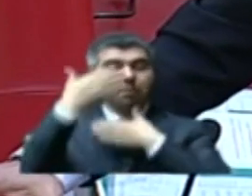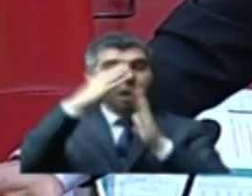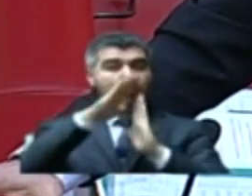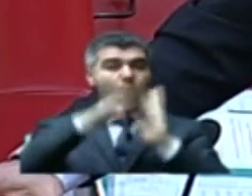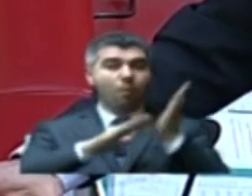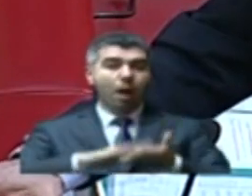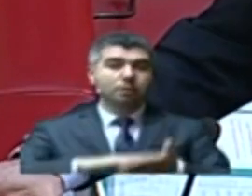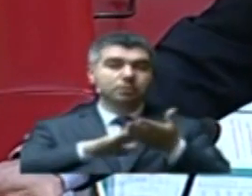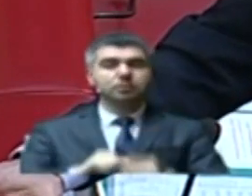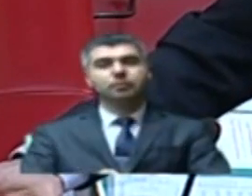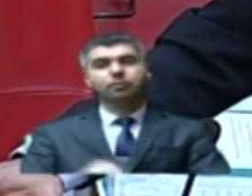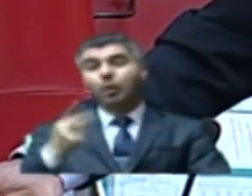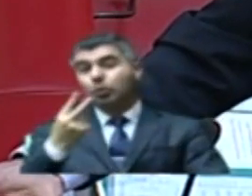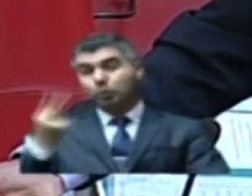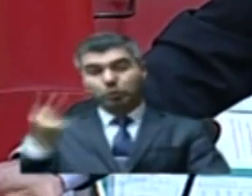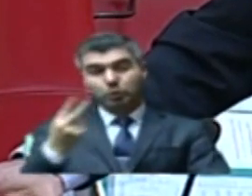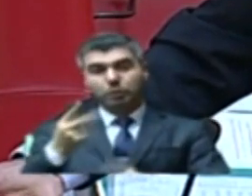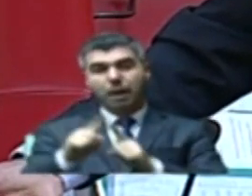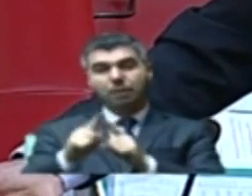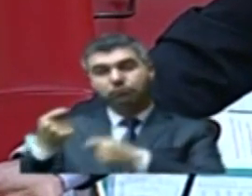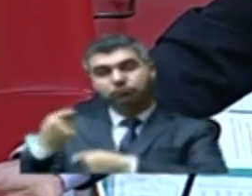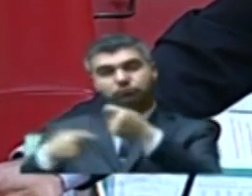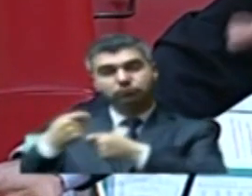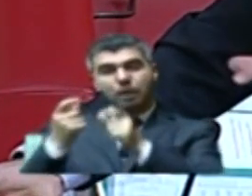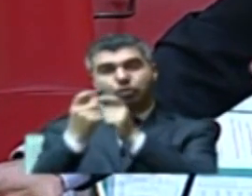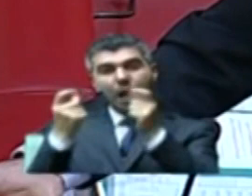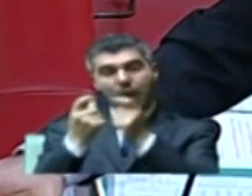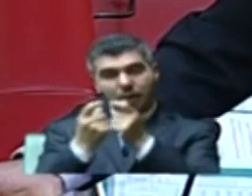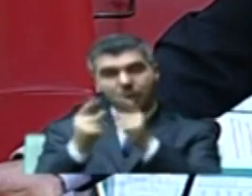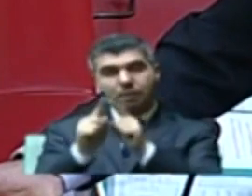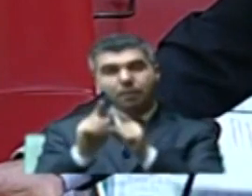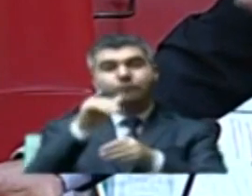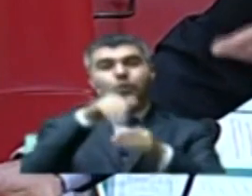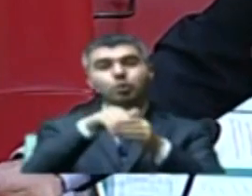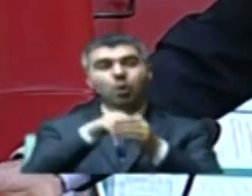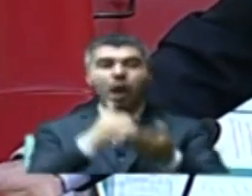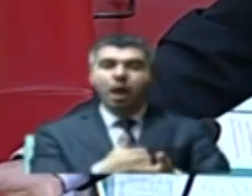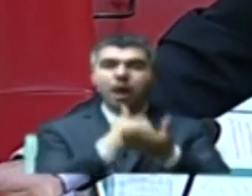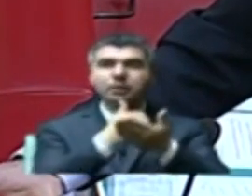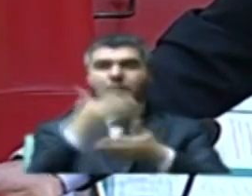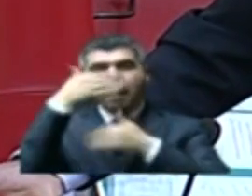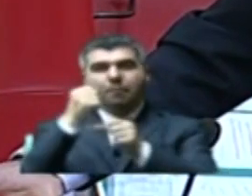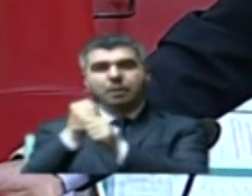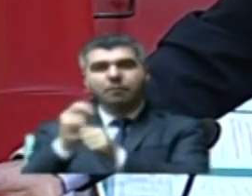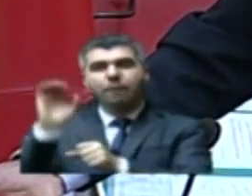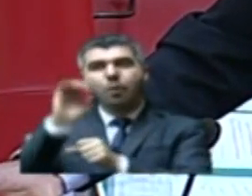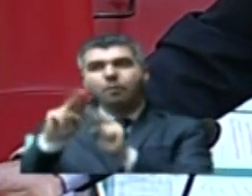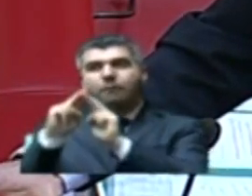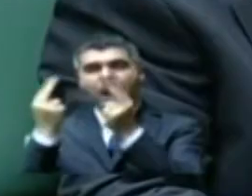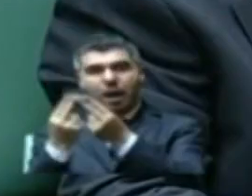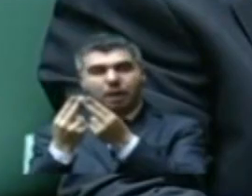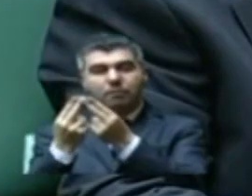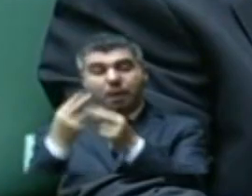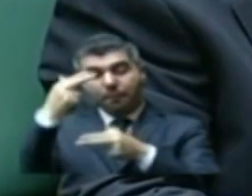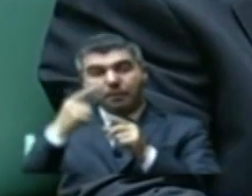الحال كاين جوج آليات الآن للاستثمار، إما صندوق الاستثمار اللي موجه لمغرب العالم واللي الدوله كتساهم فيه